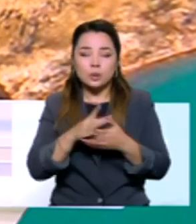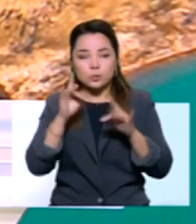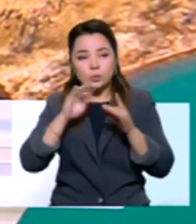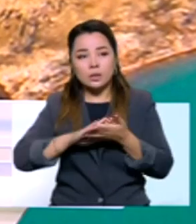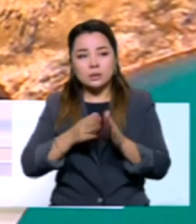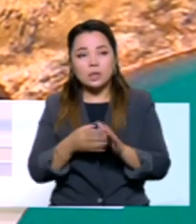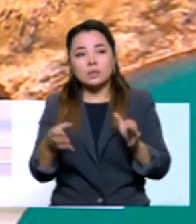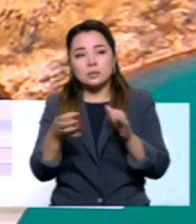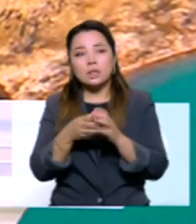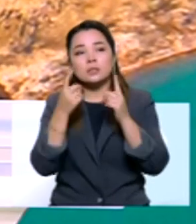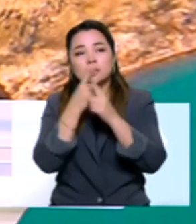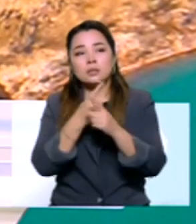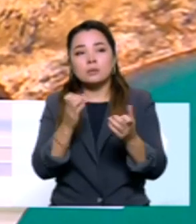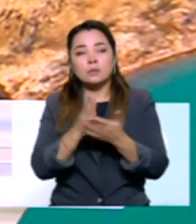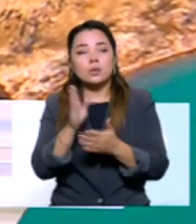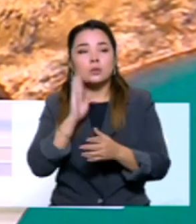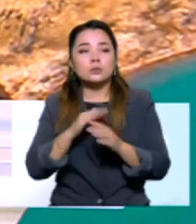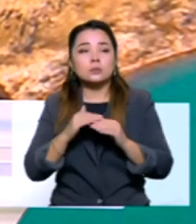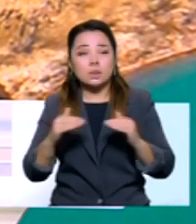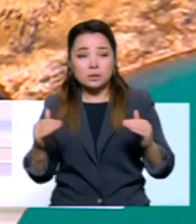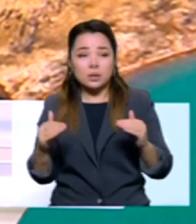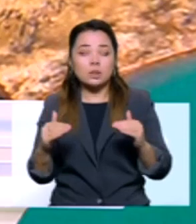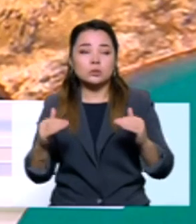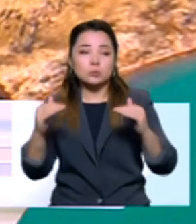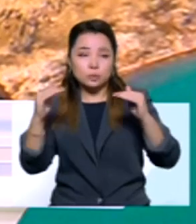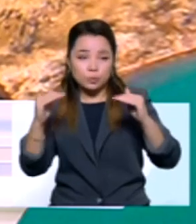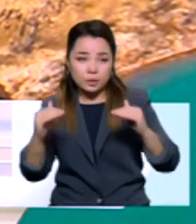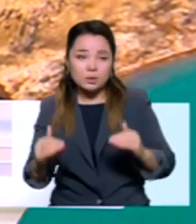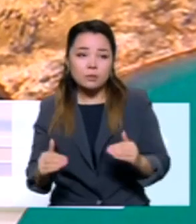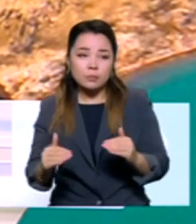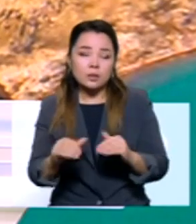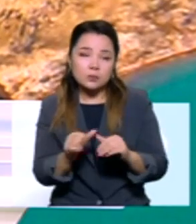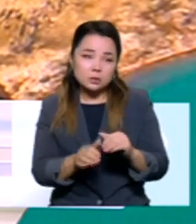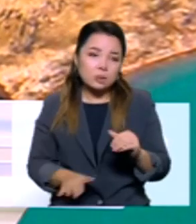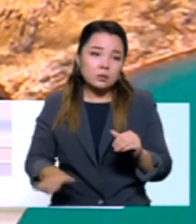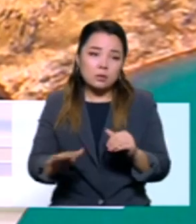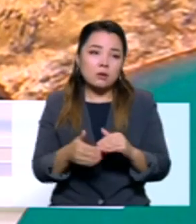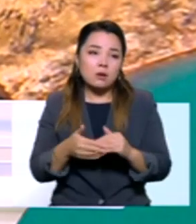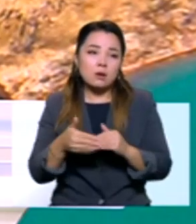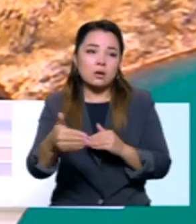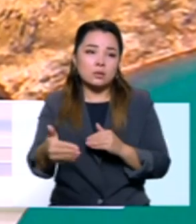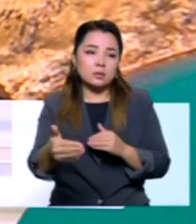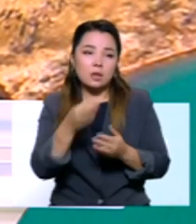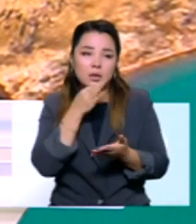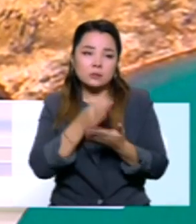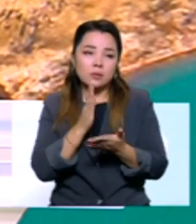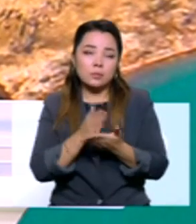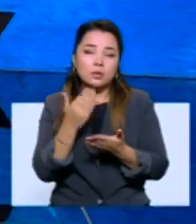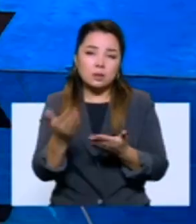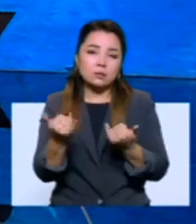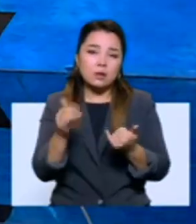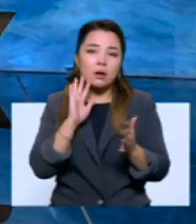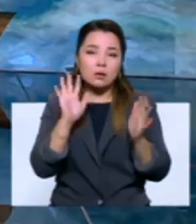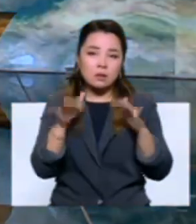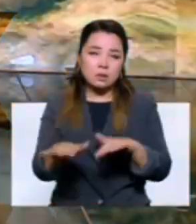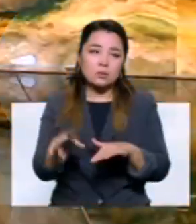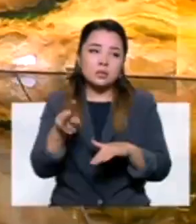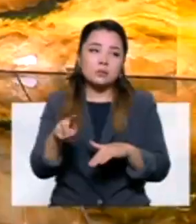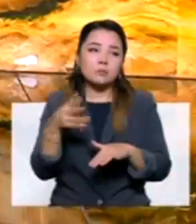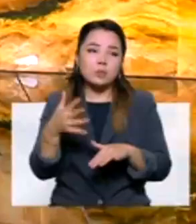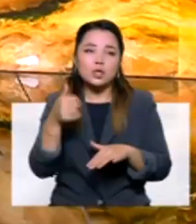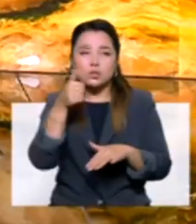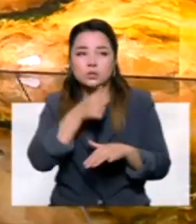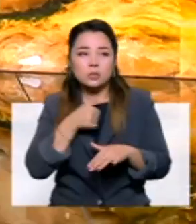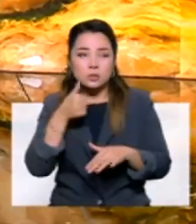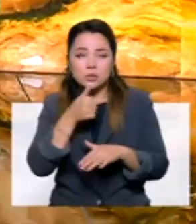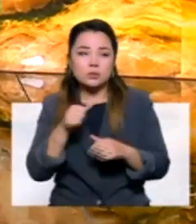жағдайды жариялаған, себебі су деңгейі қатты төмендеп, жағадан алыстап кетті деген еді. Каспий 2005